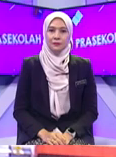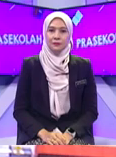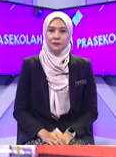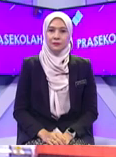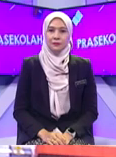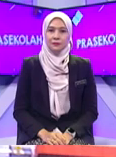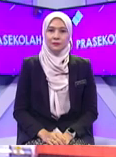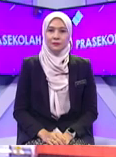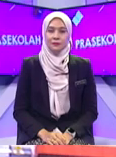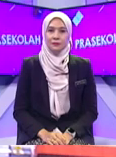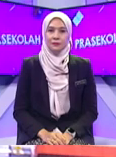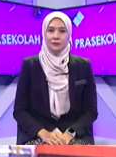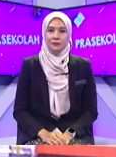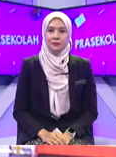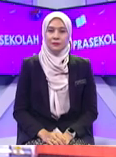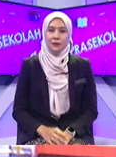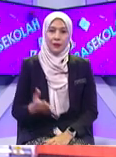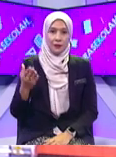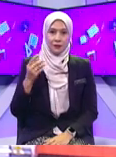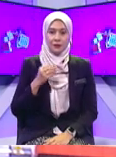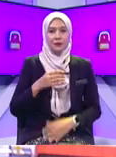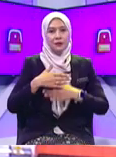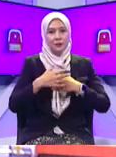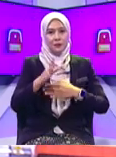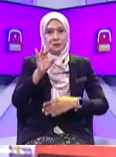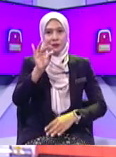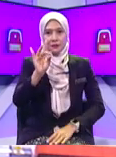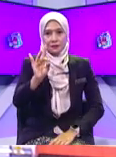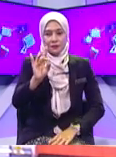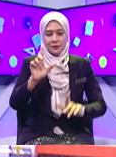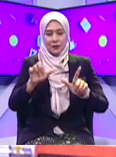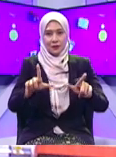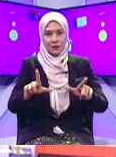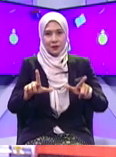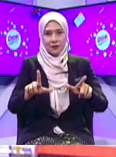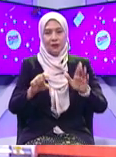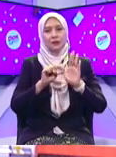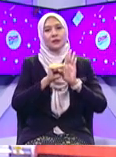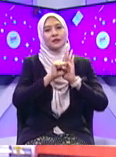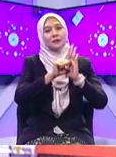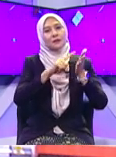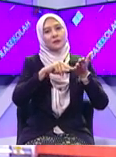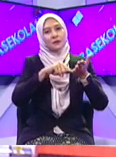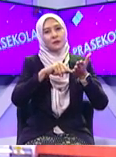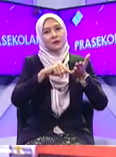Oke macam tadi selepas numbuh8 kita Letakkan simbol apa Lukman